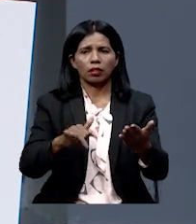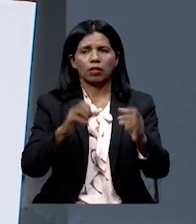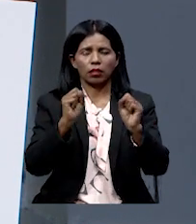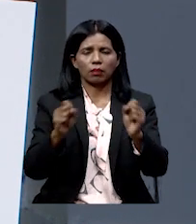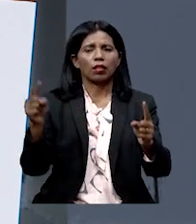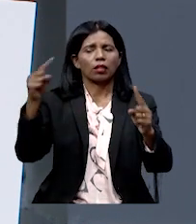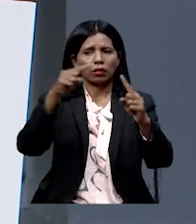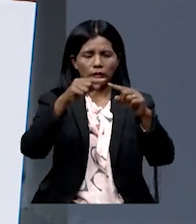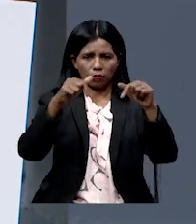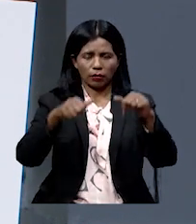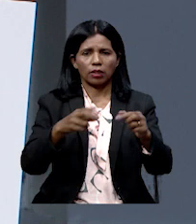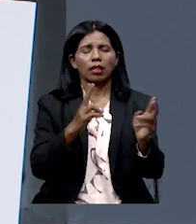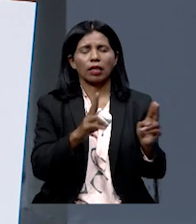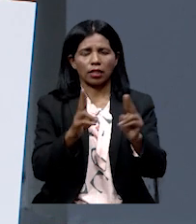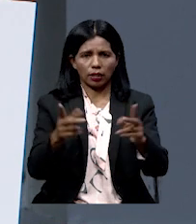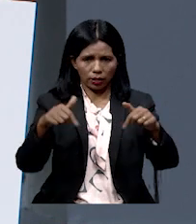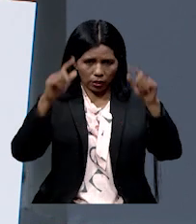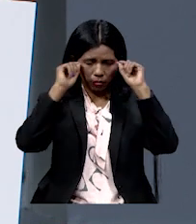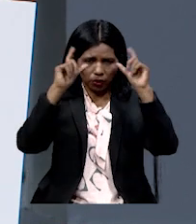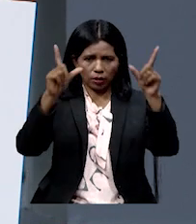to mai lais ya Timor Leste tambane